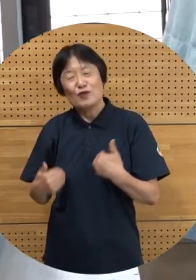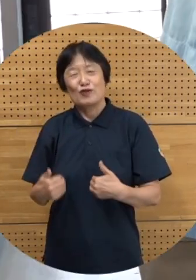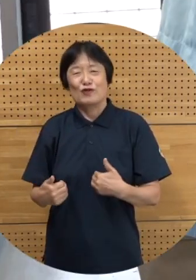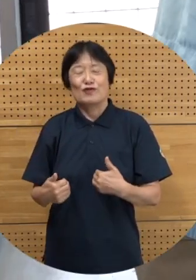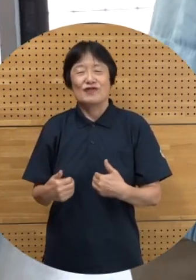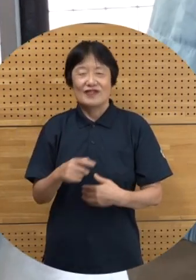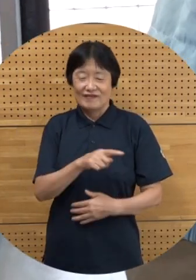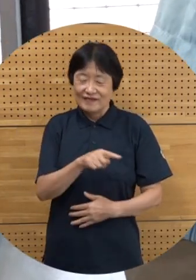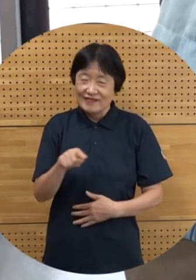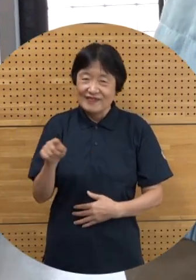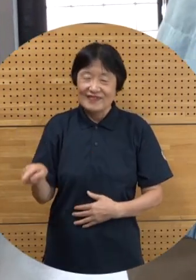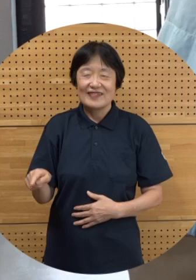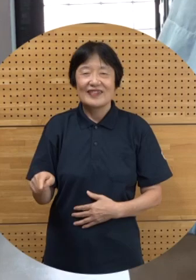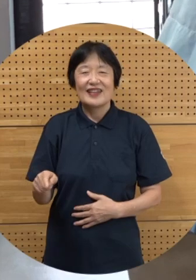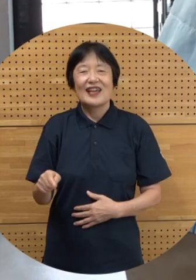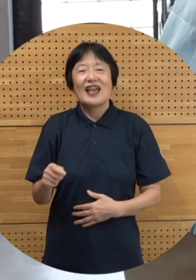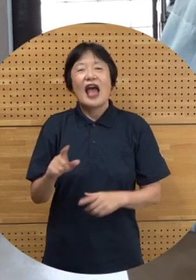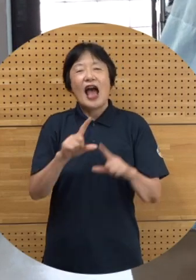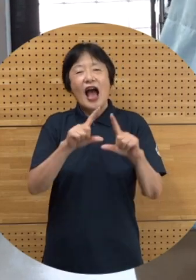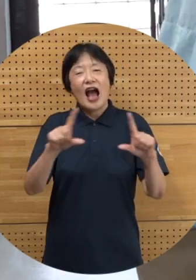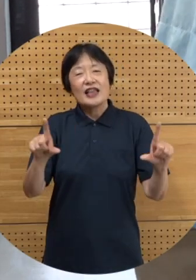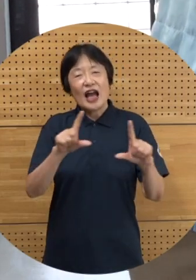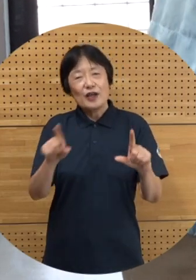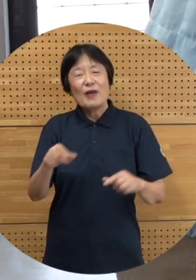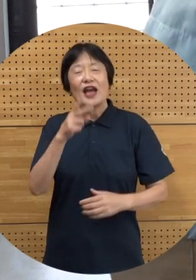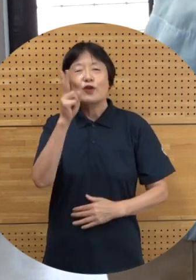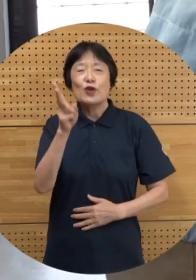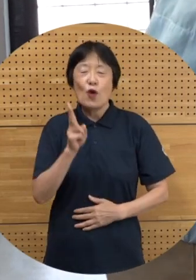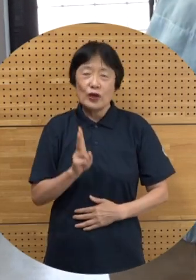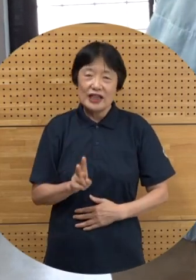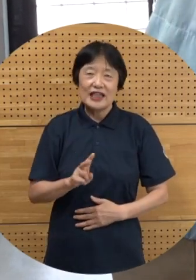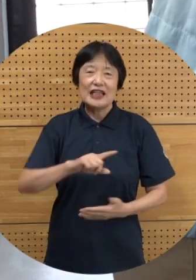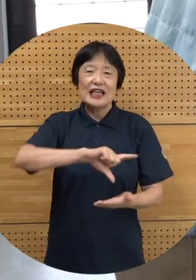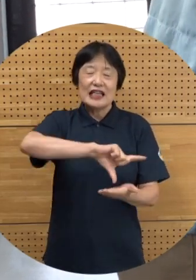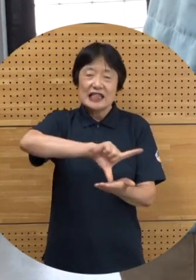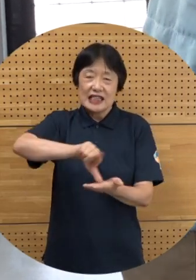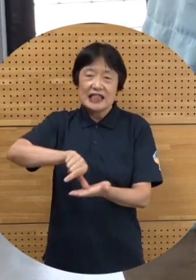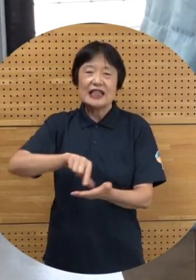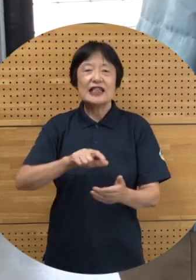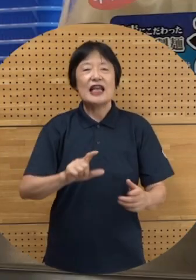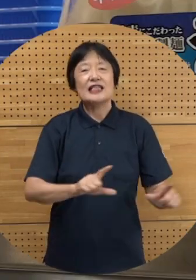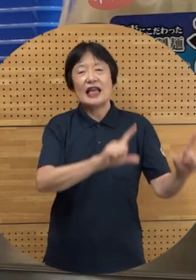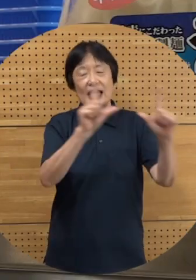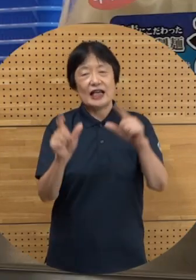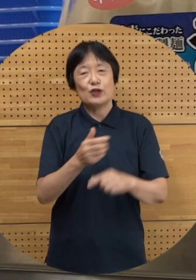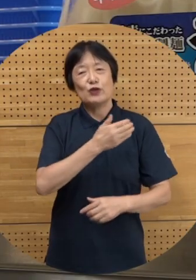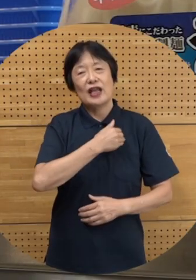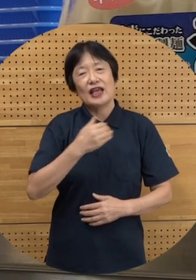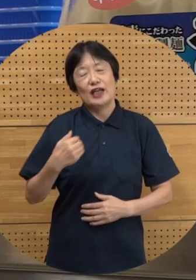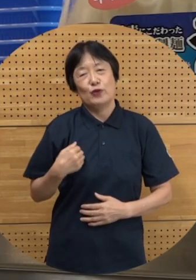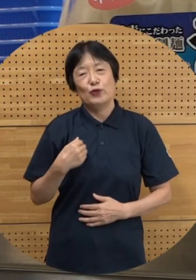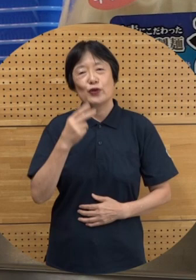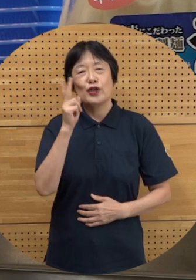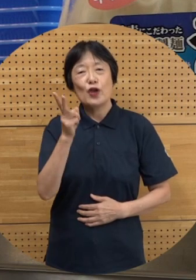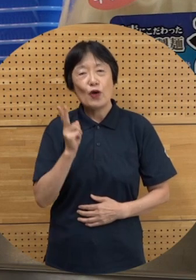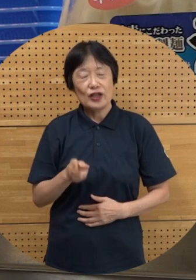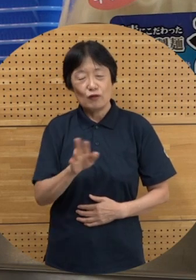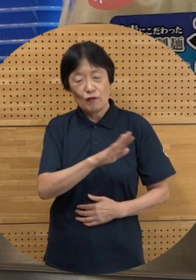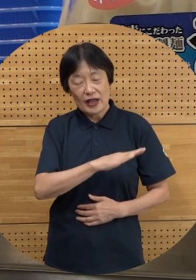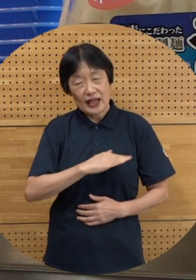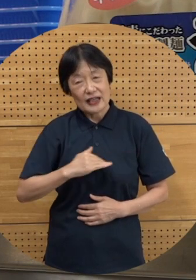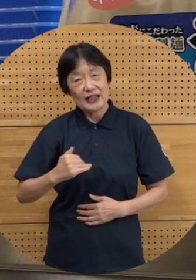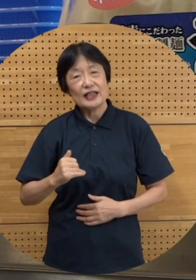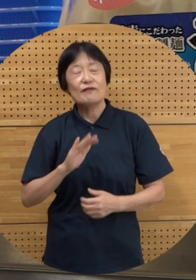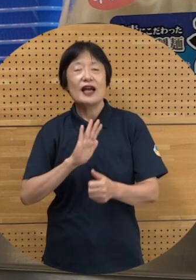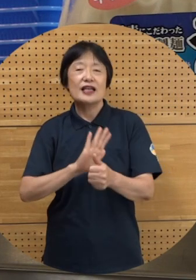なところでですね、当たり前のように地域で、生活がしていけるように、我々今ご支援させてい